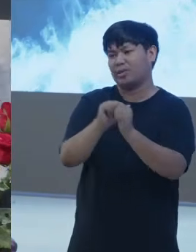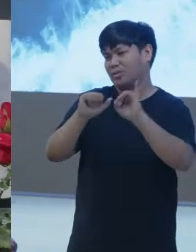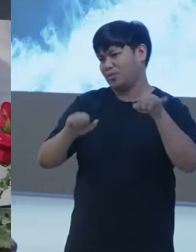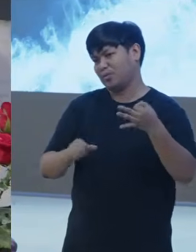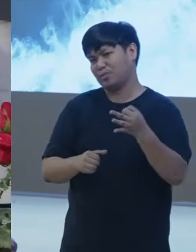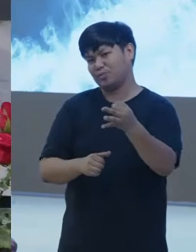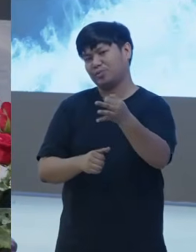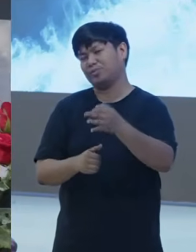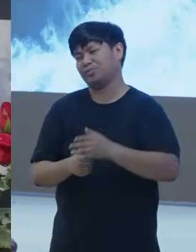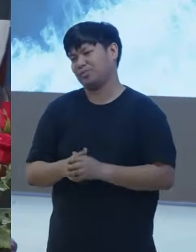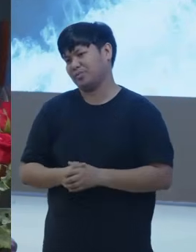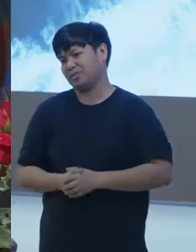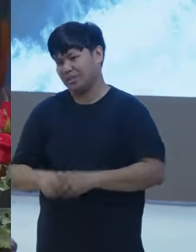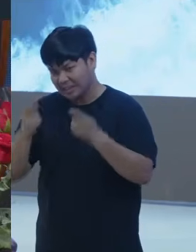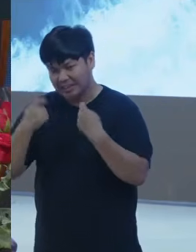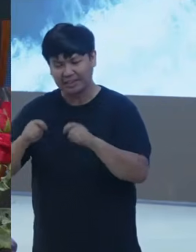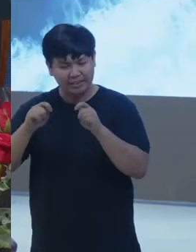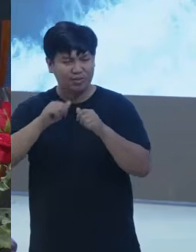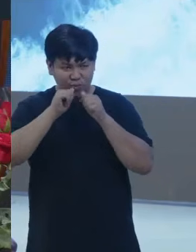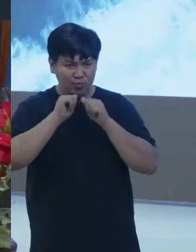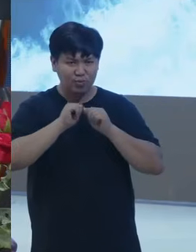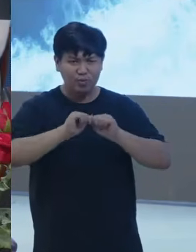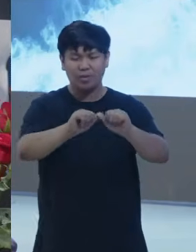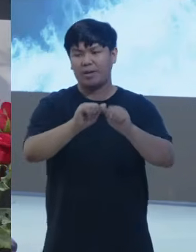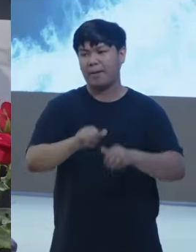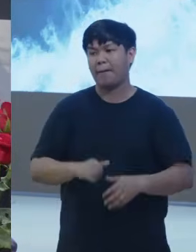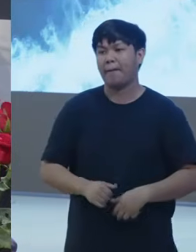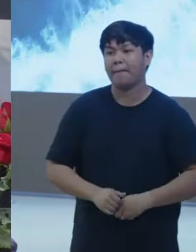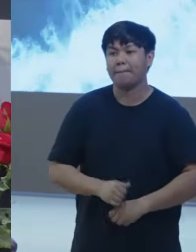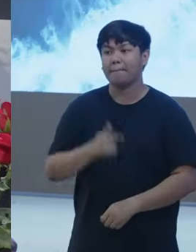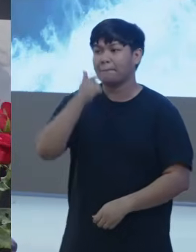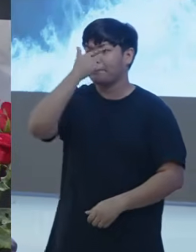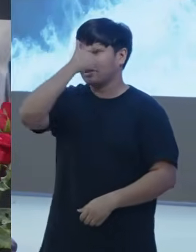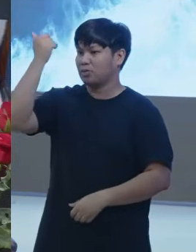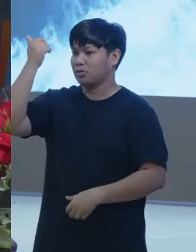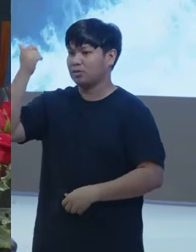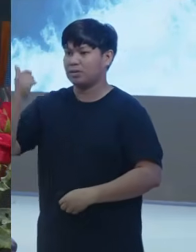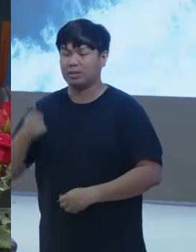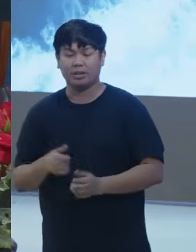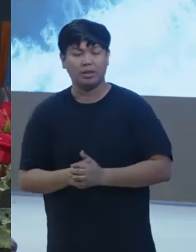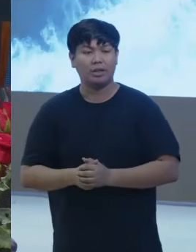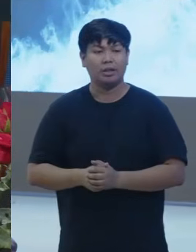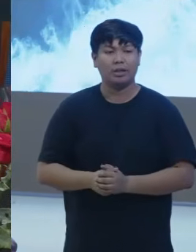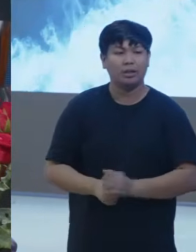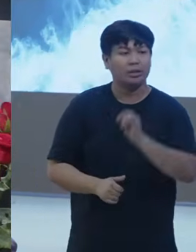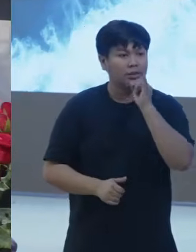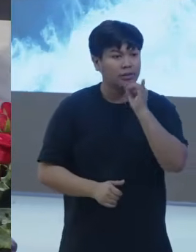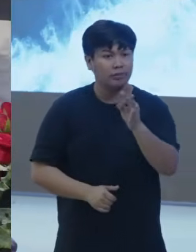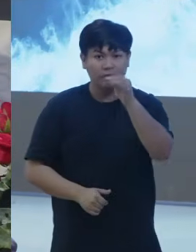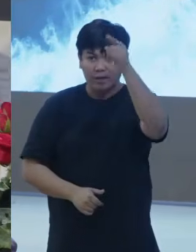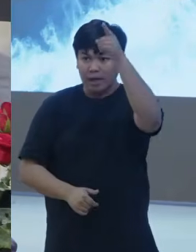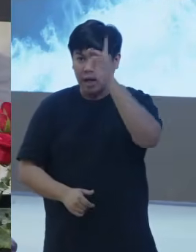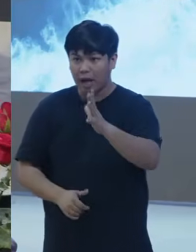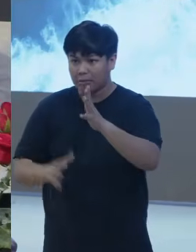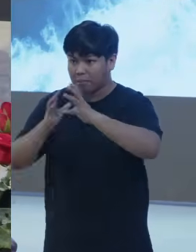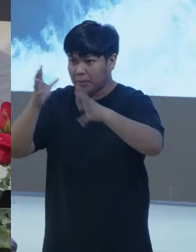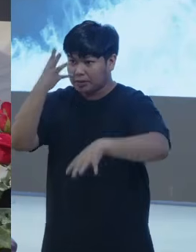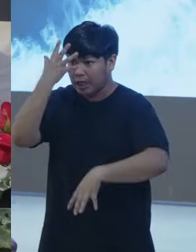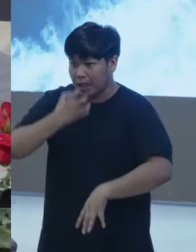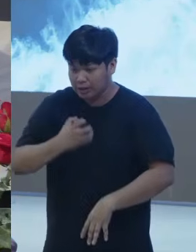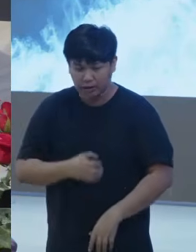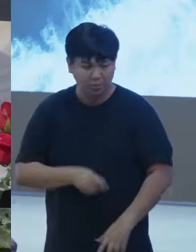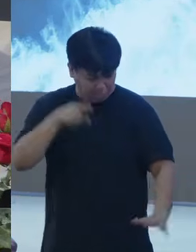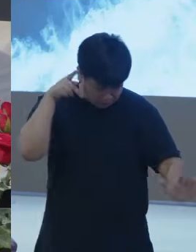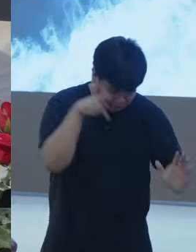may graciousness pa rin, may mercy pa rin. Kasi imbis na patayin na lang niya si Jonah, katulad ng kanyang hinihingi sa